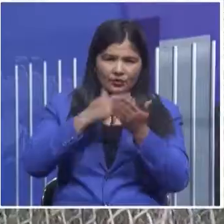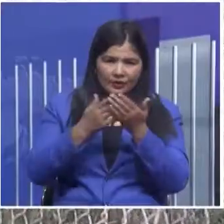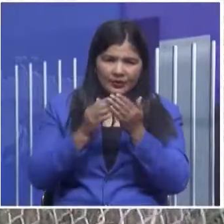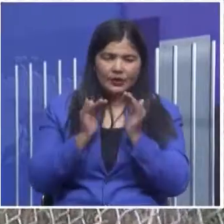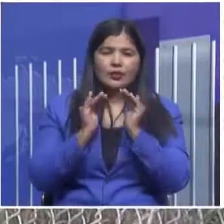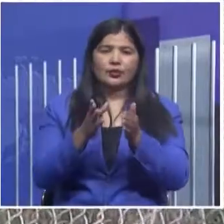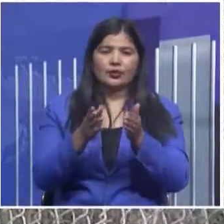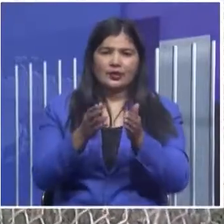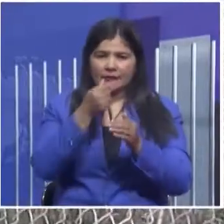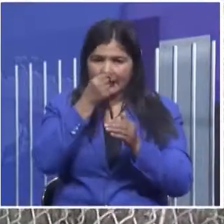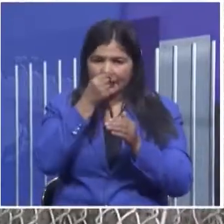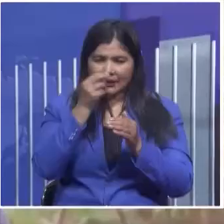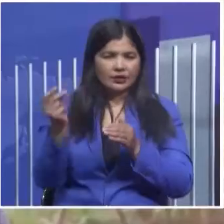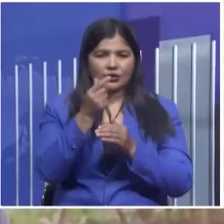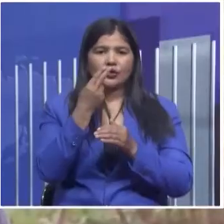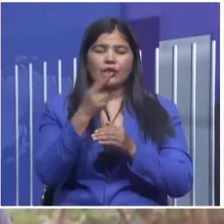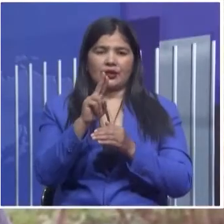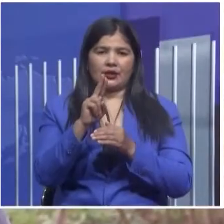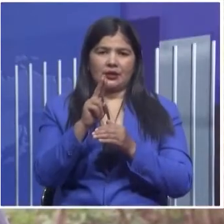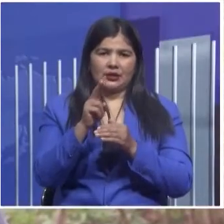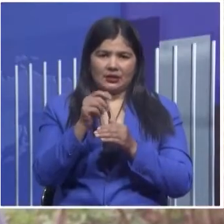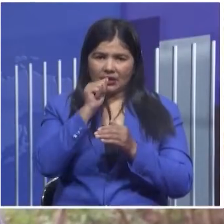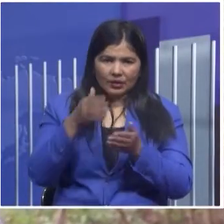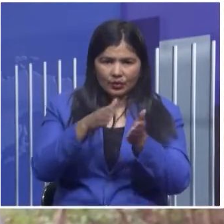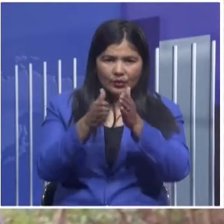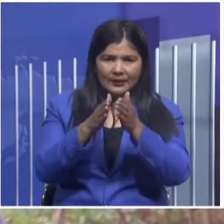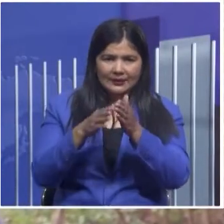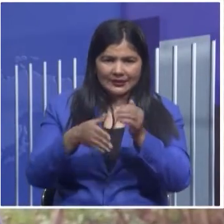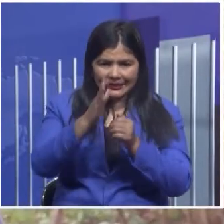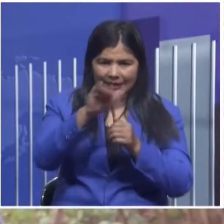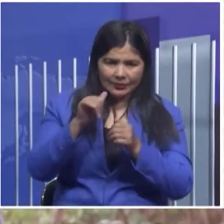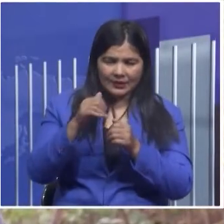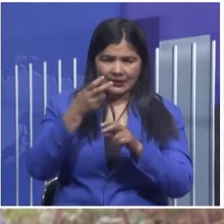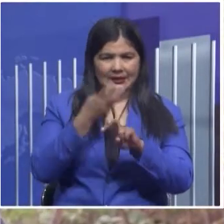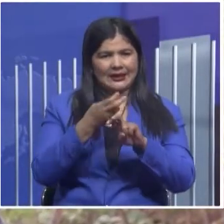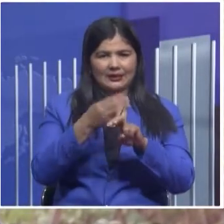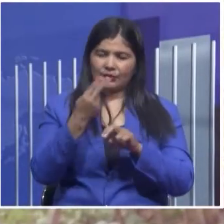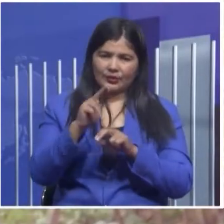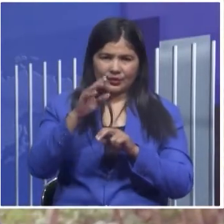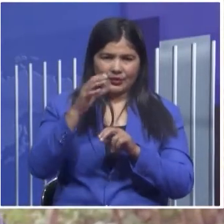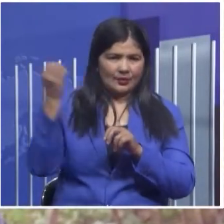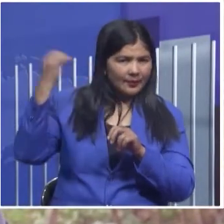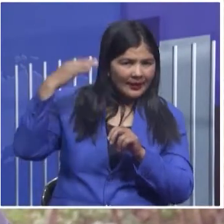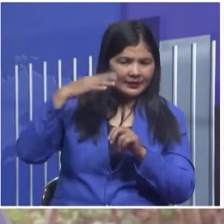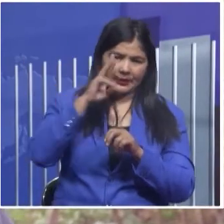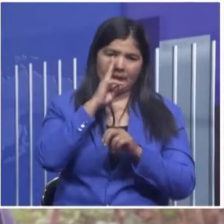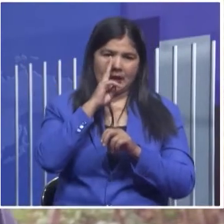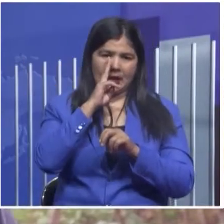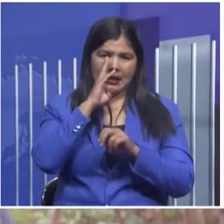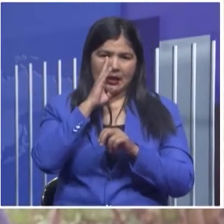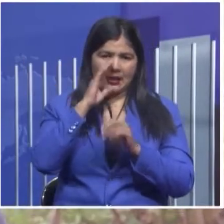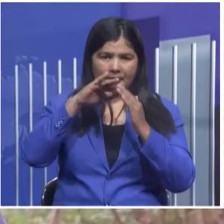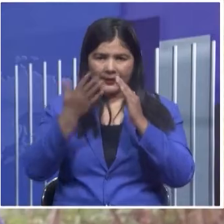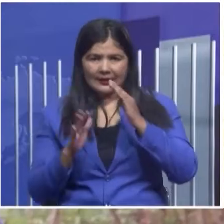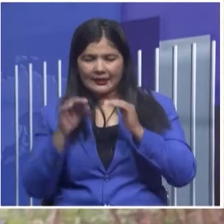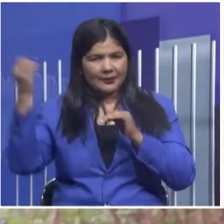भएको स्थानीय जुन रुकाले बताउनुभयो। खोलामा चाहिँ वारपार गर्न गाह्रो हुन्थ्यो, अब बर्खामा त्यही त हो नि, अब भल आगो आइ गऱ्यो भने त